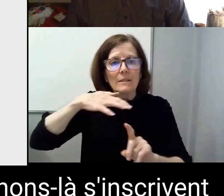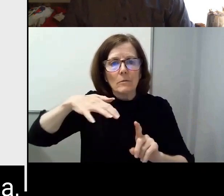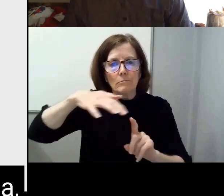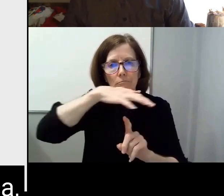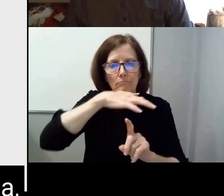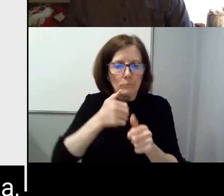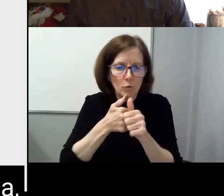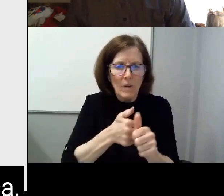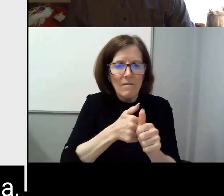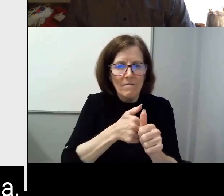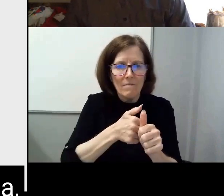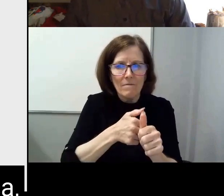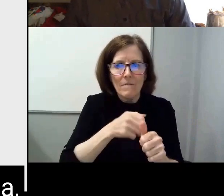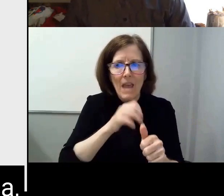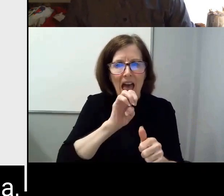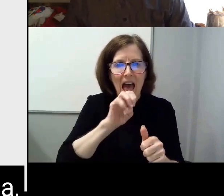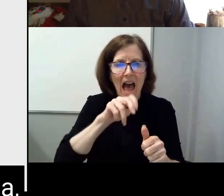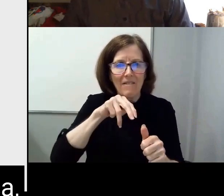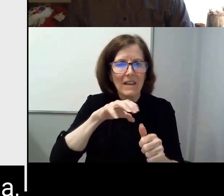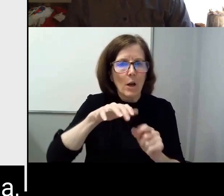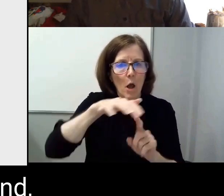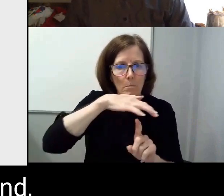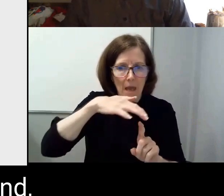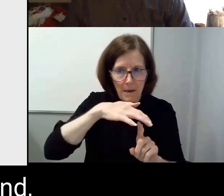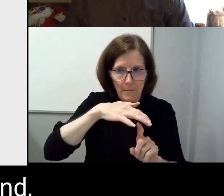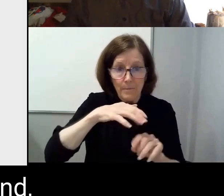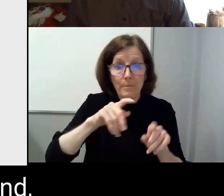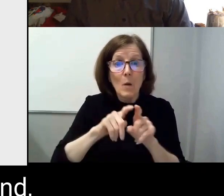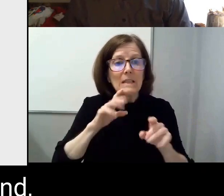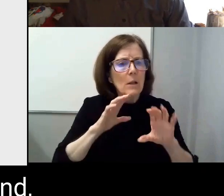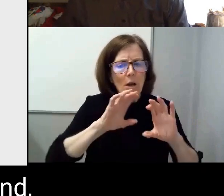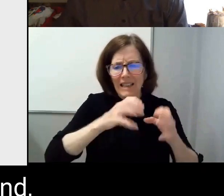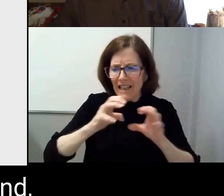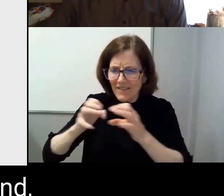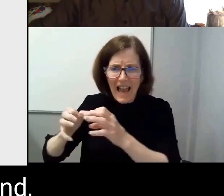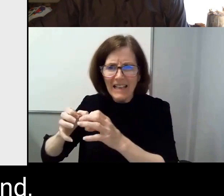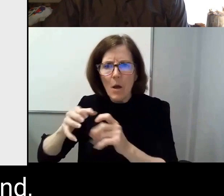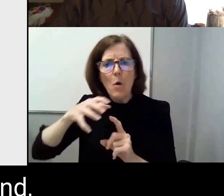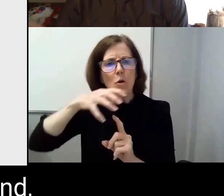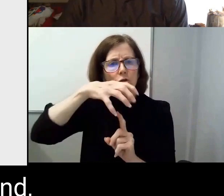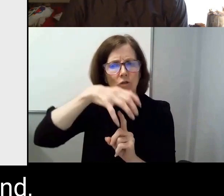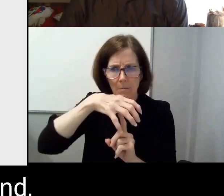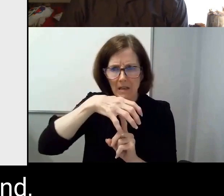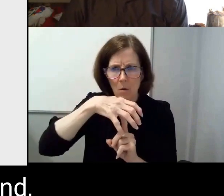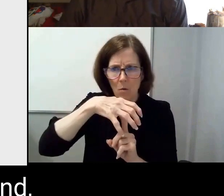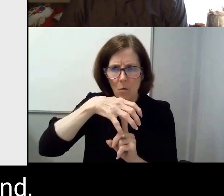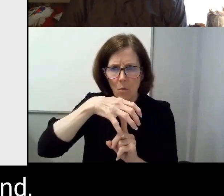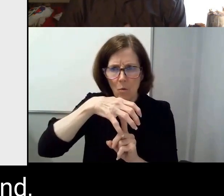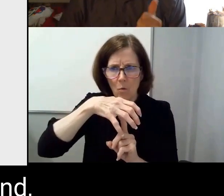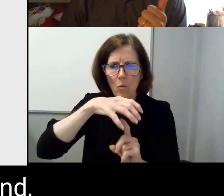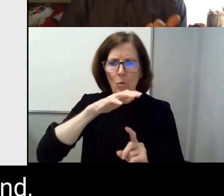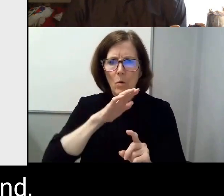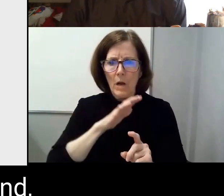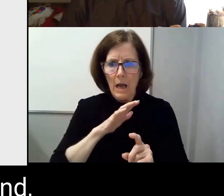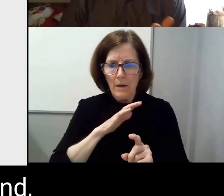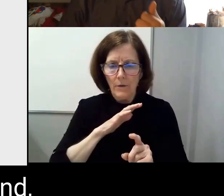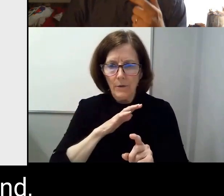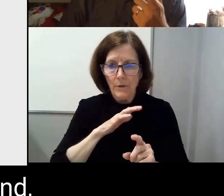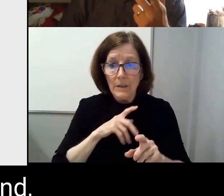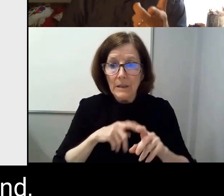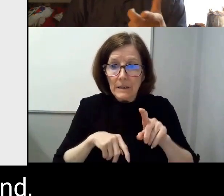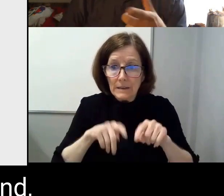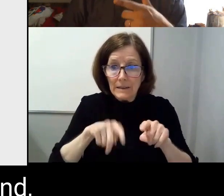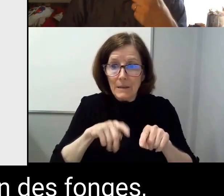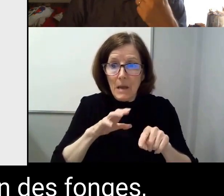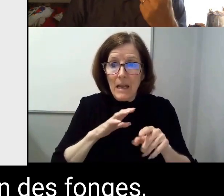Puis après, c'est ça, il y a des classifications des champignons qui sont, dans le fond, à travers leur capacité ou non,